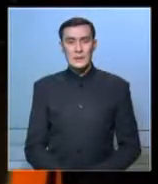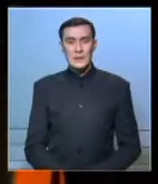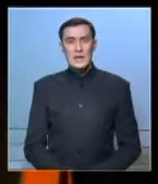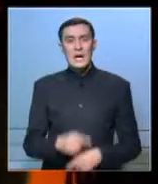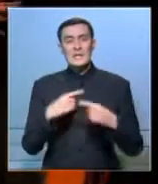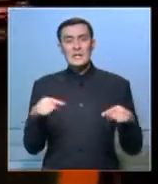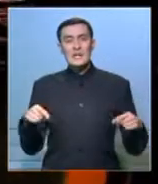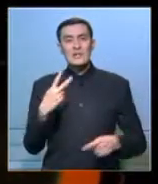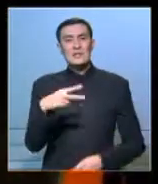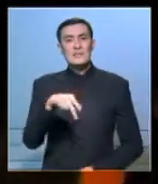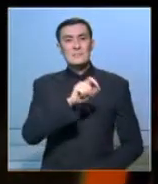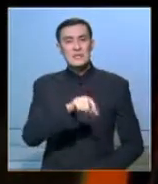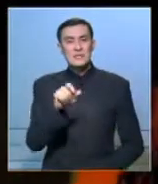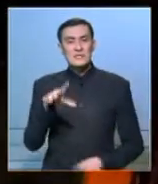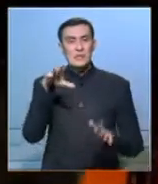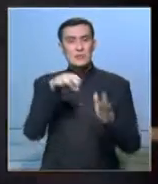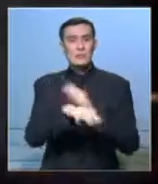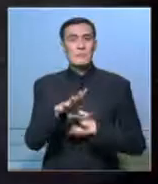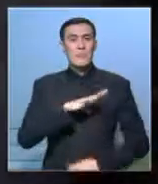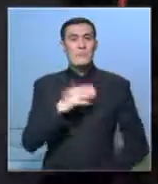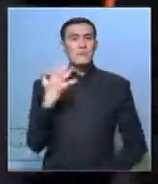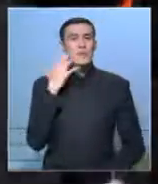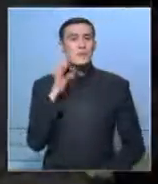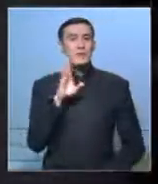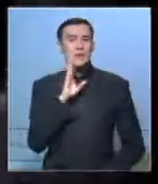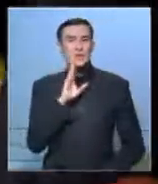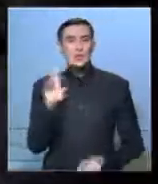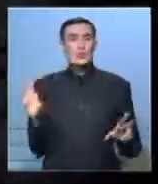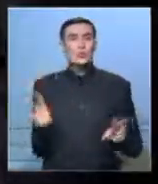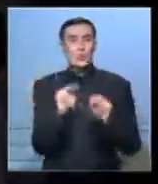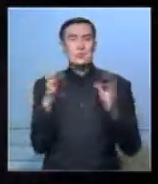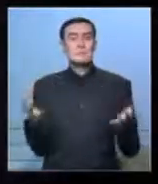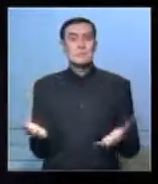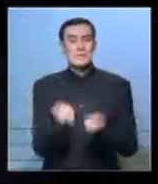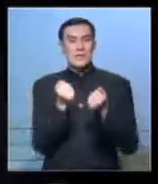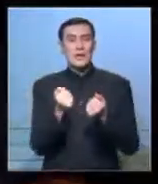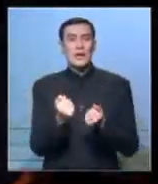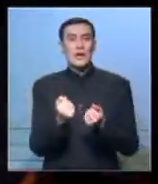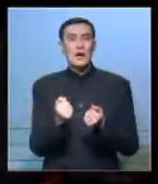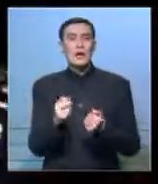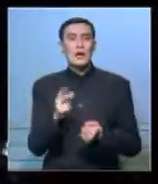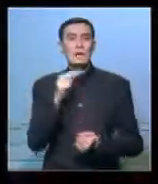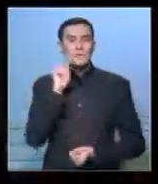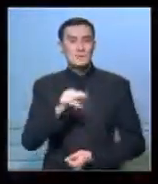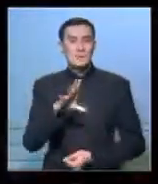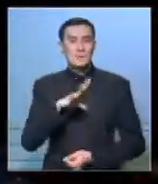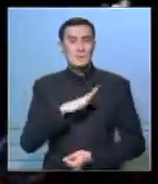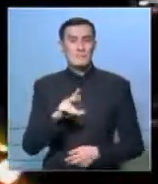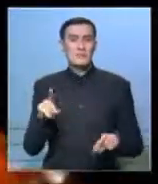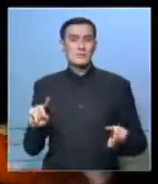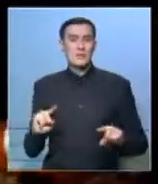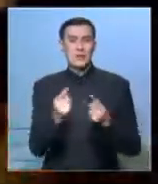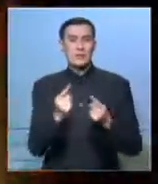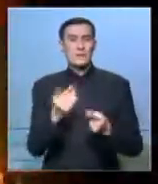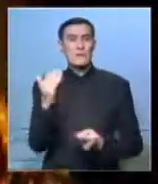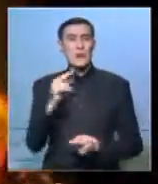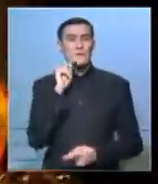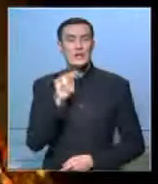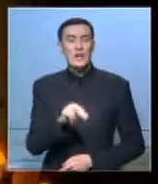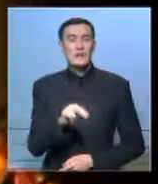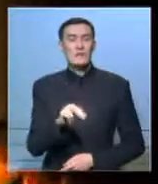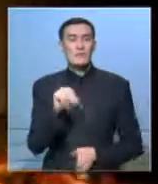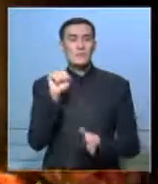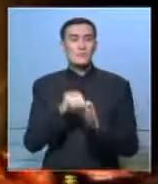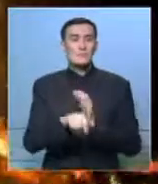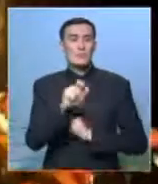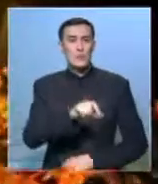Остальных 20 пассажиров, среди которых была беременная женщина, удалось спасти. Лодочник взят под стражу, его обвиняют в непреднамеренном убийстве